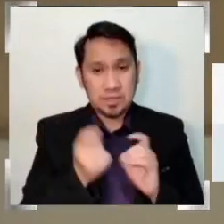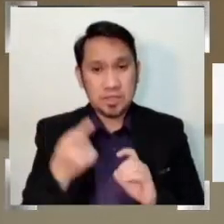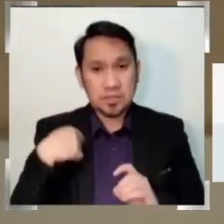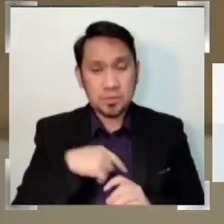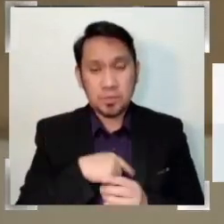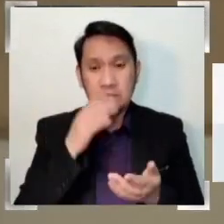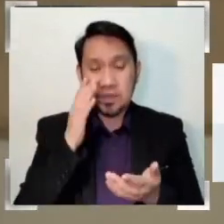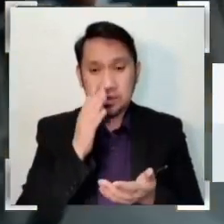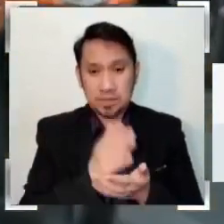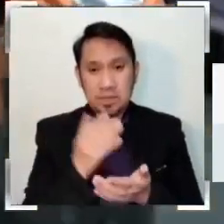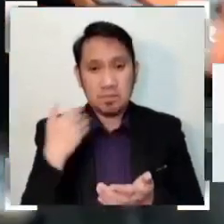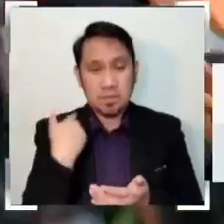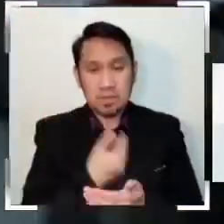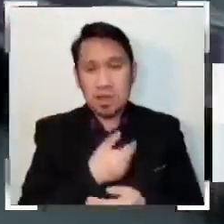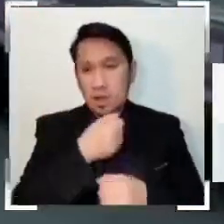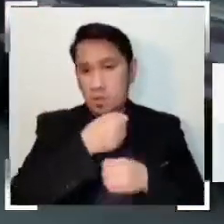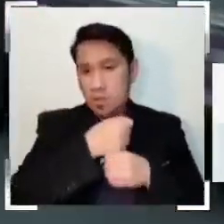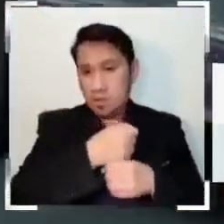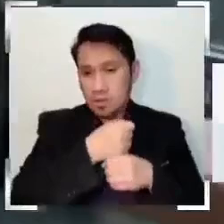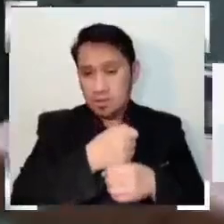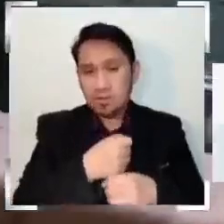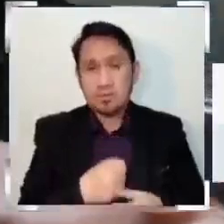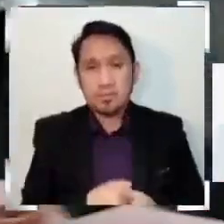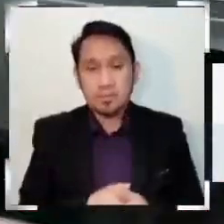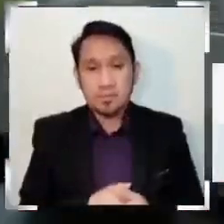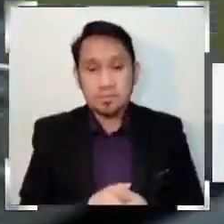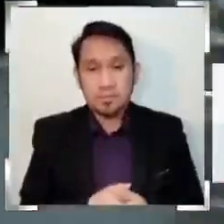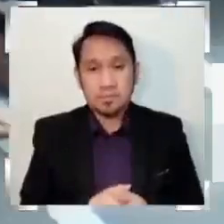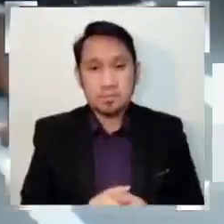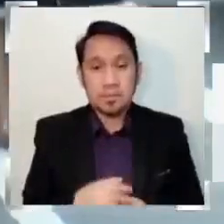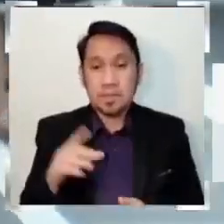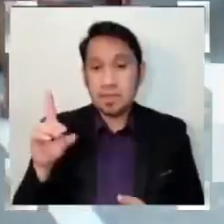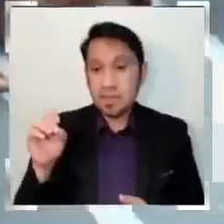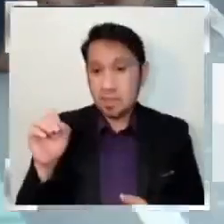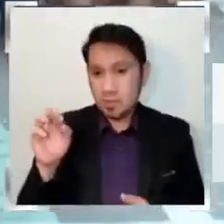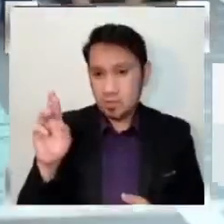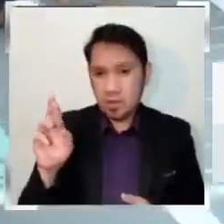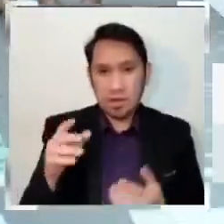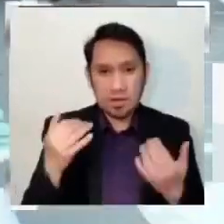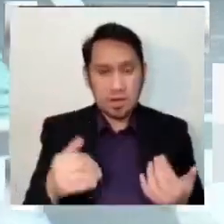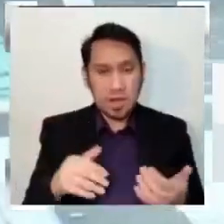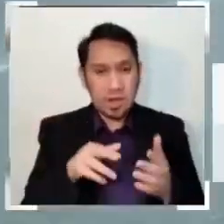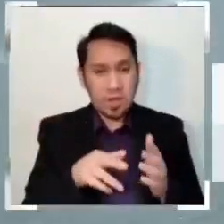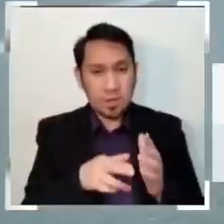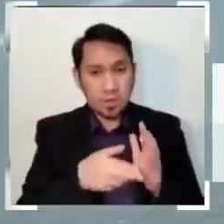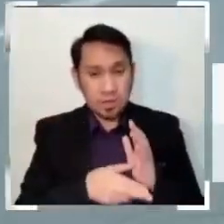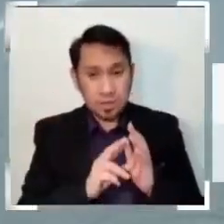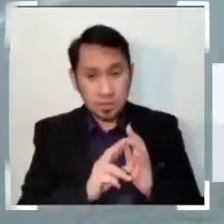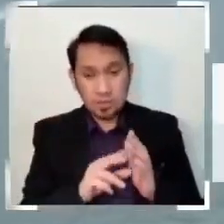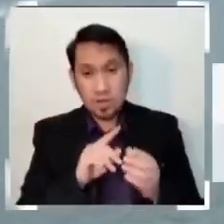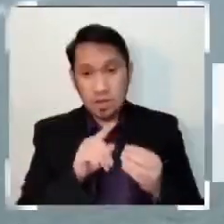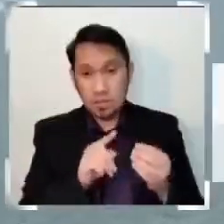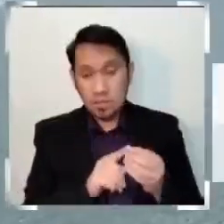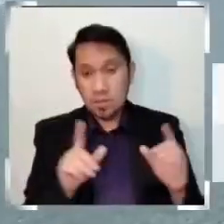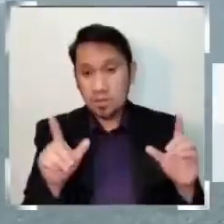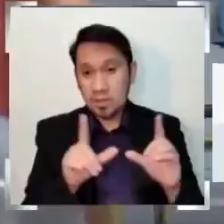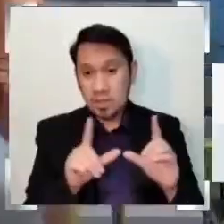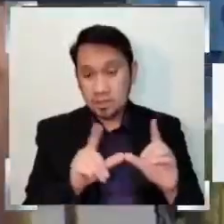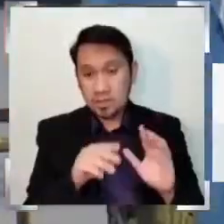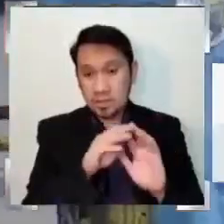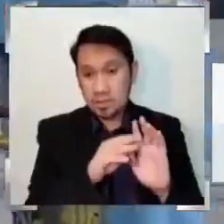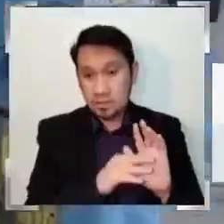sa transport strike. Pag-aaralan naman muli ng DOTR ang Omnibus Franchising Guidelines na inilabas noong